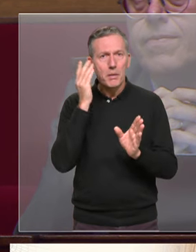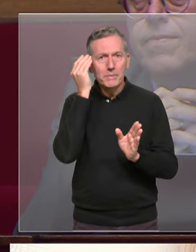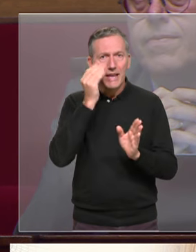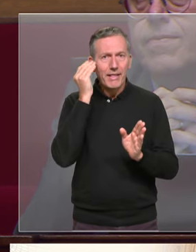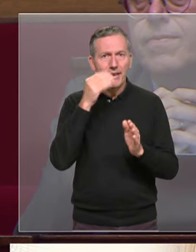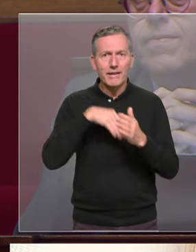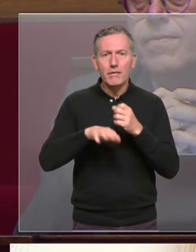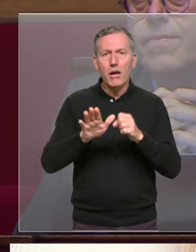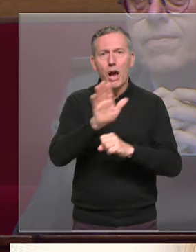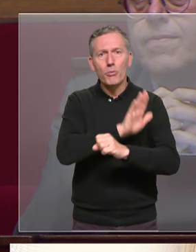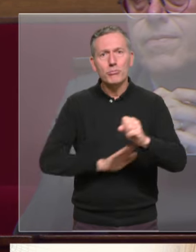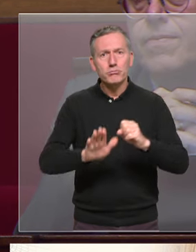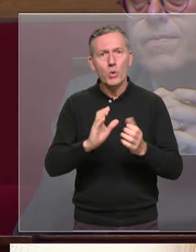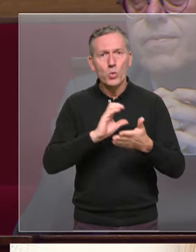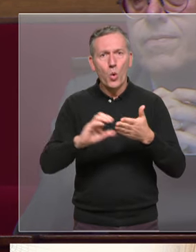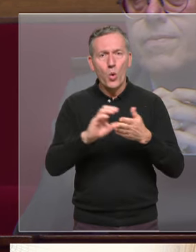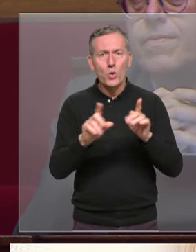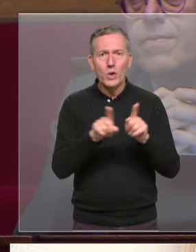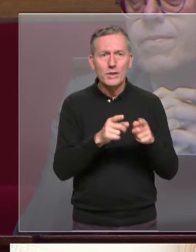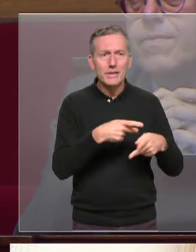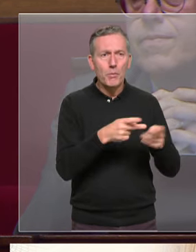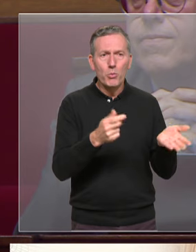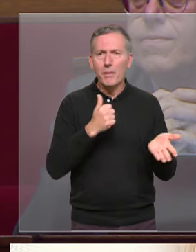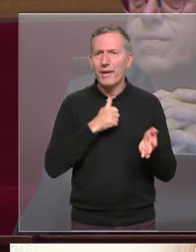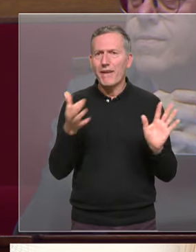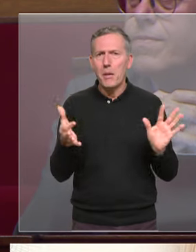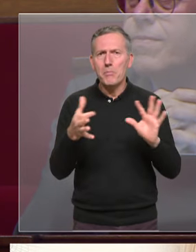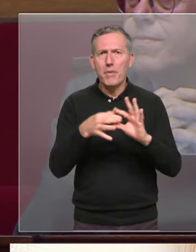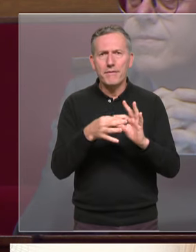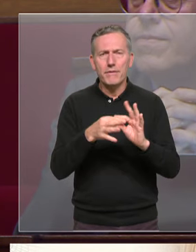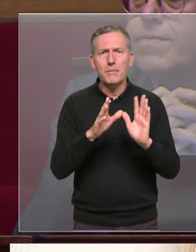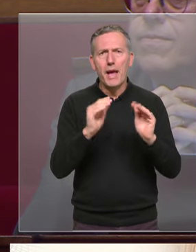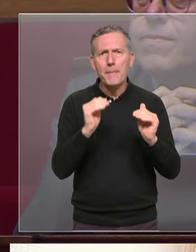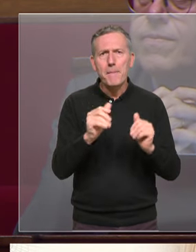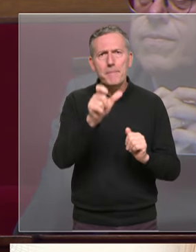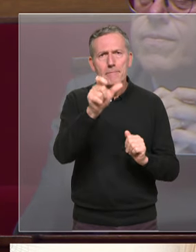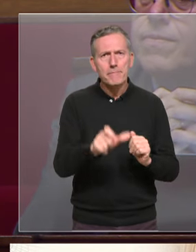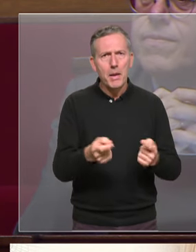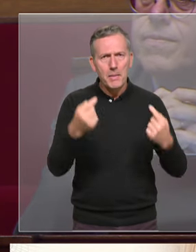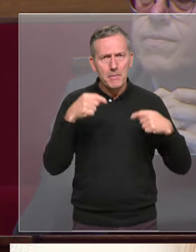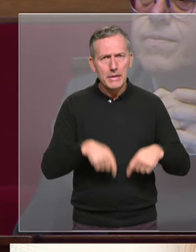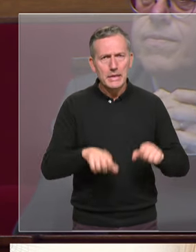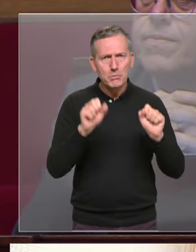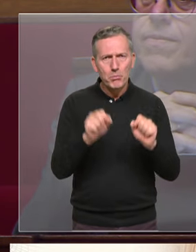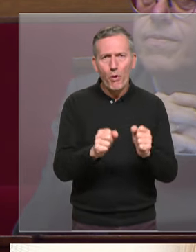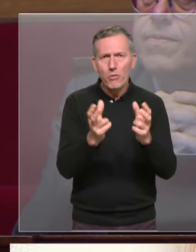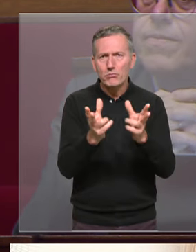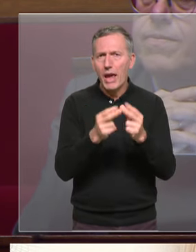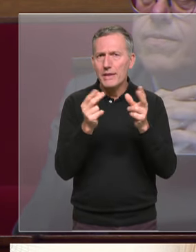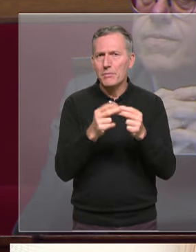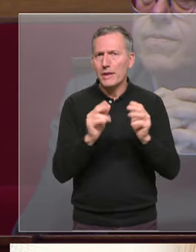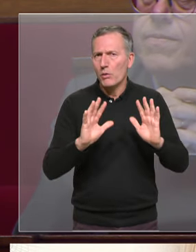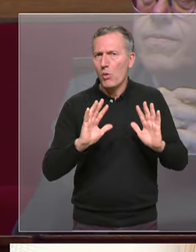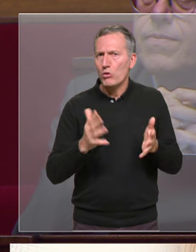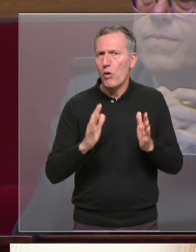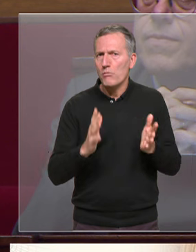toulousaine et le rapprochement nécessaire public-privé. Néanmoins, Monsieur le Ministre, pouvez-vous nous dire comment vous